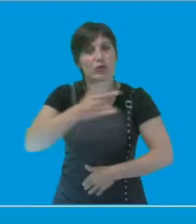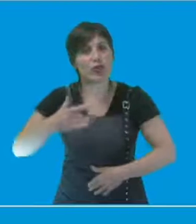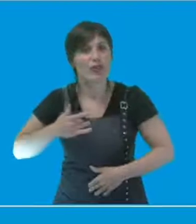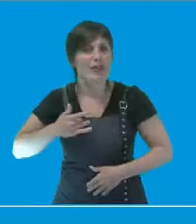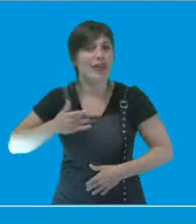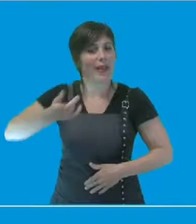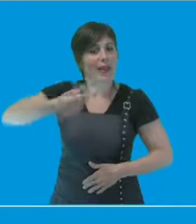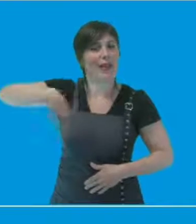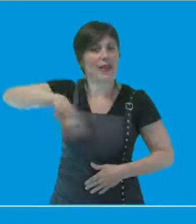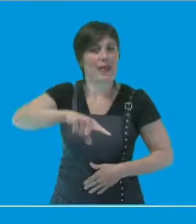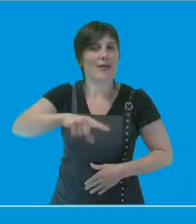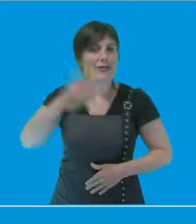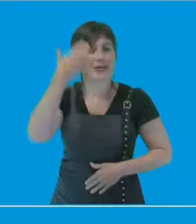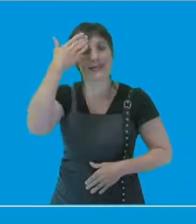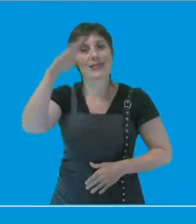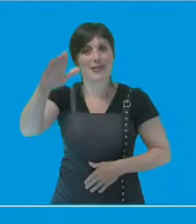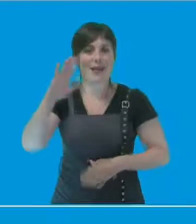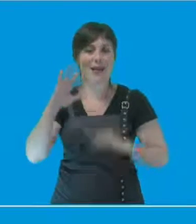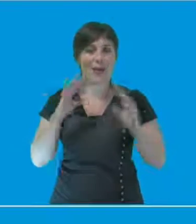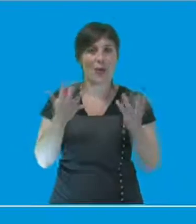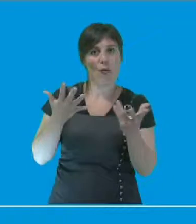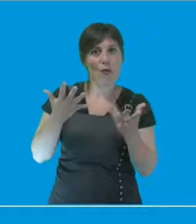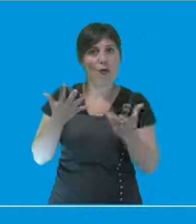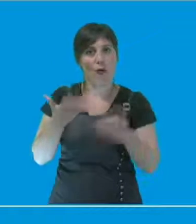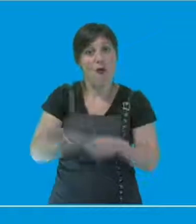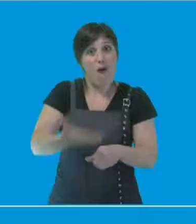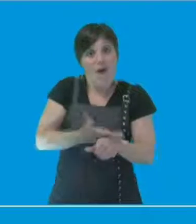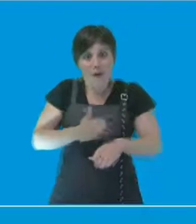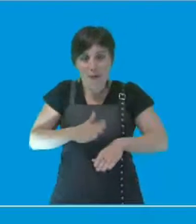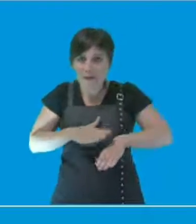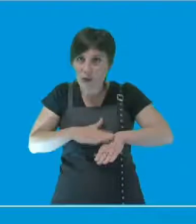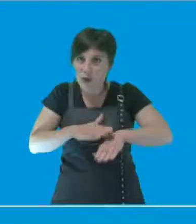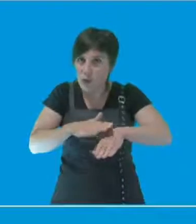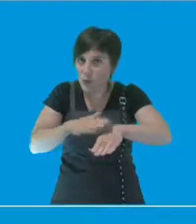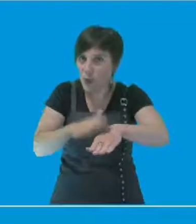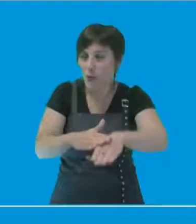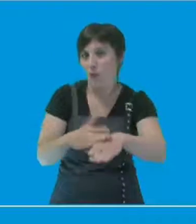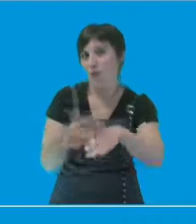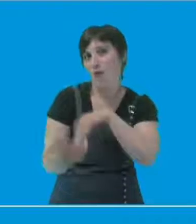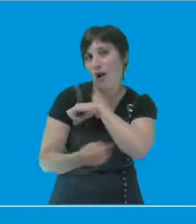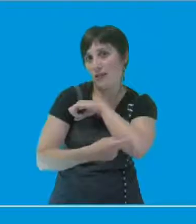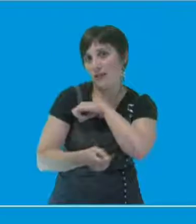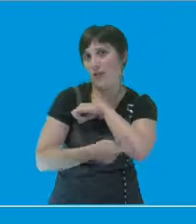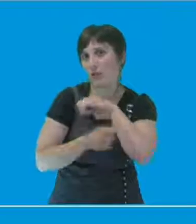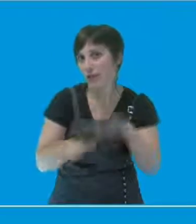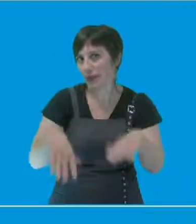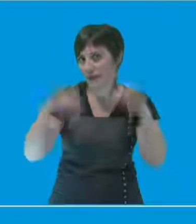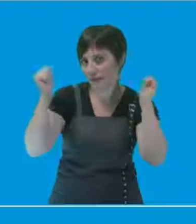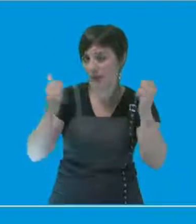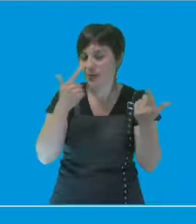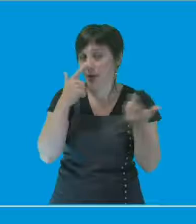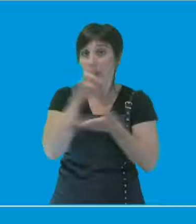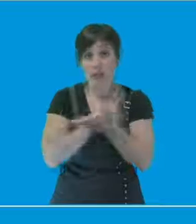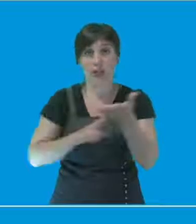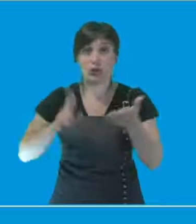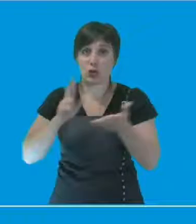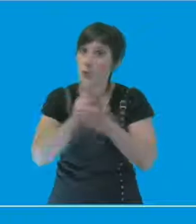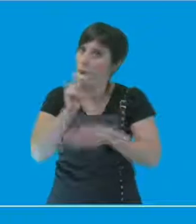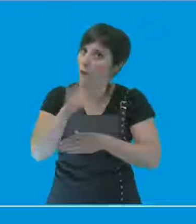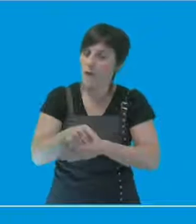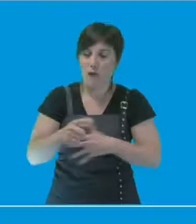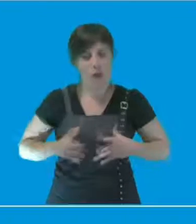bien les questions de prévention des addictions. Aussi, la région doit travailler à l'émergence de projets de prévention, notamment en milieu